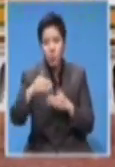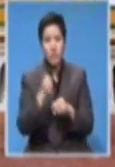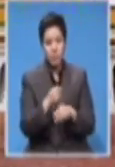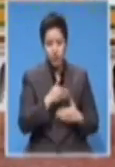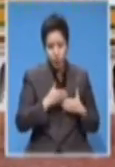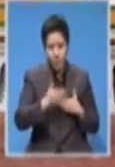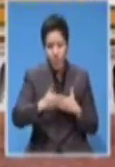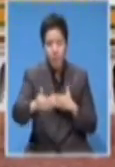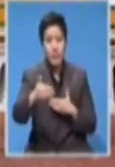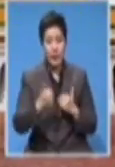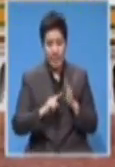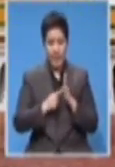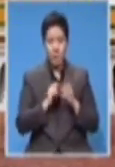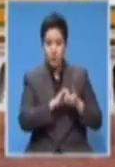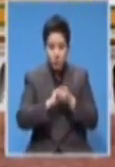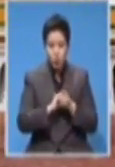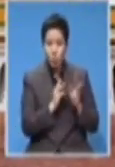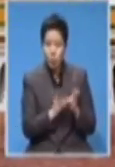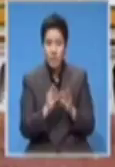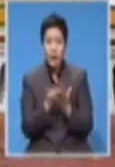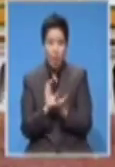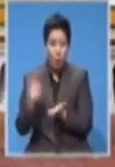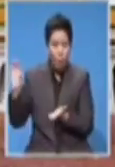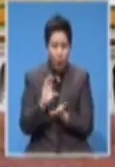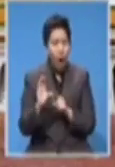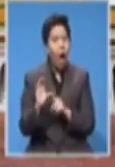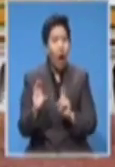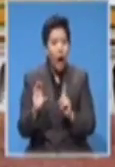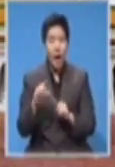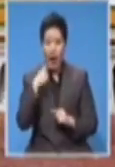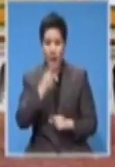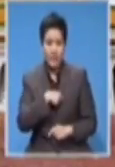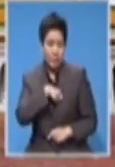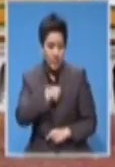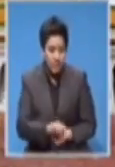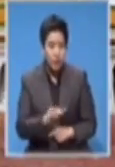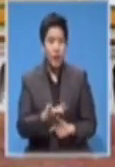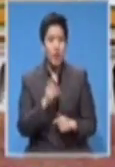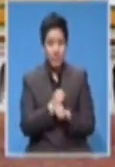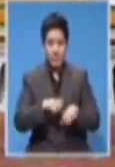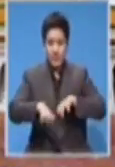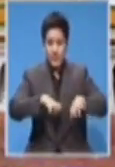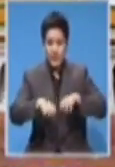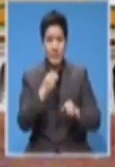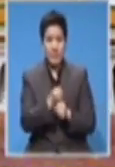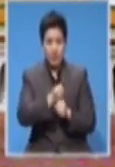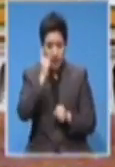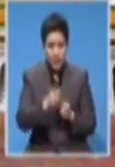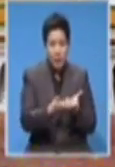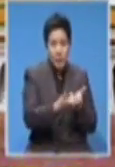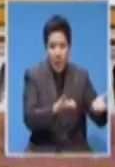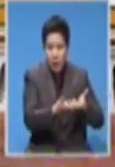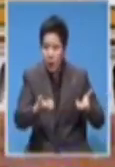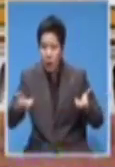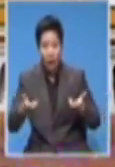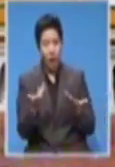นะครับระยะแรกต้องร่วมมือกันตรงไหนงบประมาณใช้จากที่ไหนนะครับแล้วใครจะเป็นผู้อำนวยการปฏิบัติหรือแต่ละบัตรจะแยกกันเองก็ต้องไป